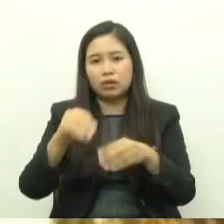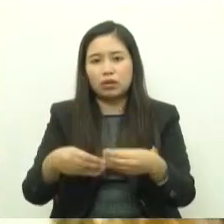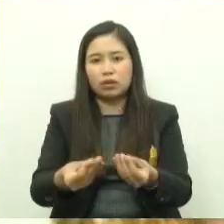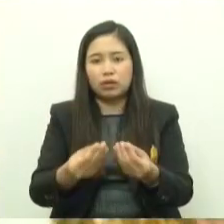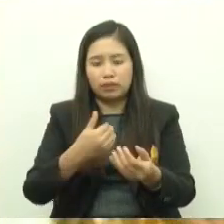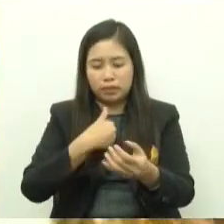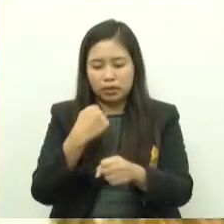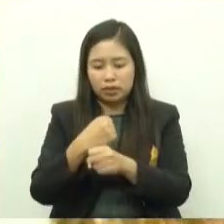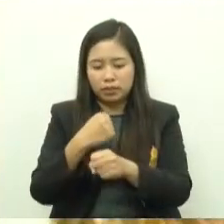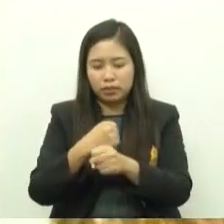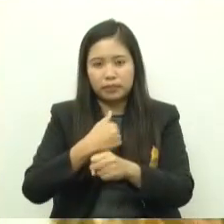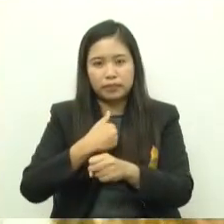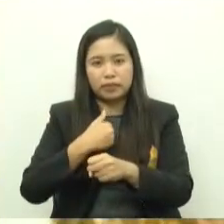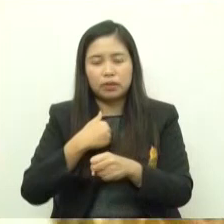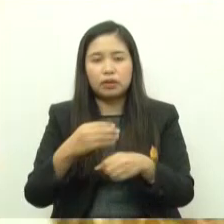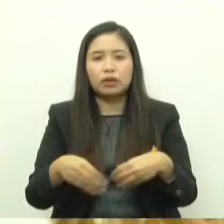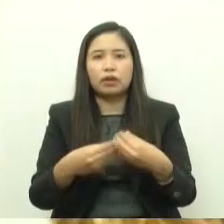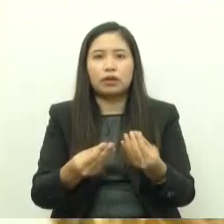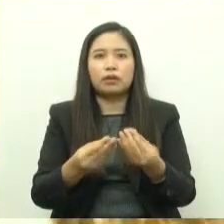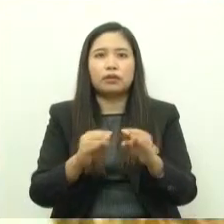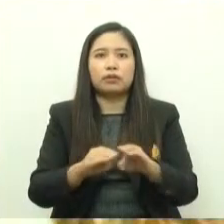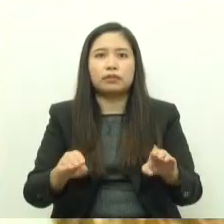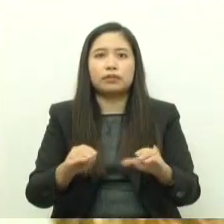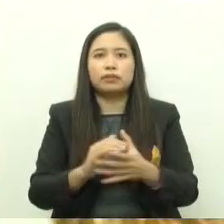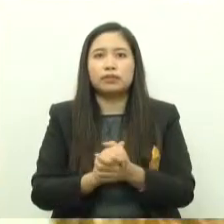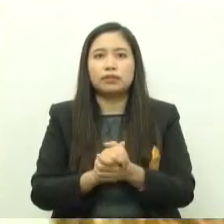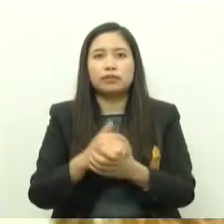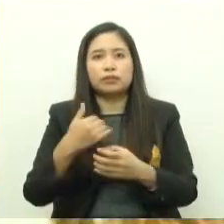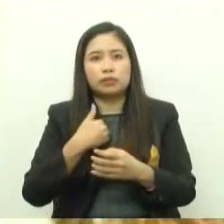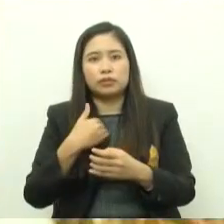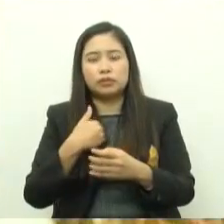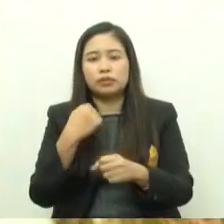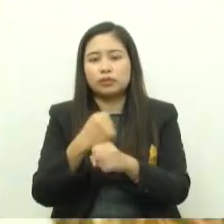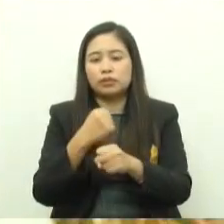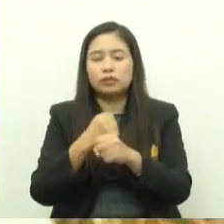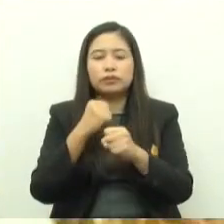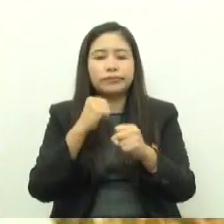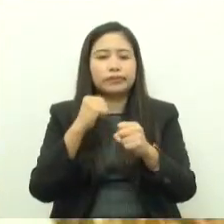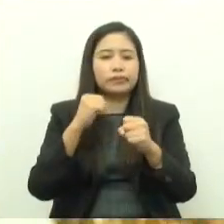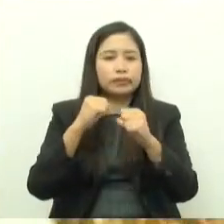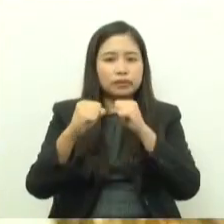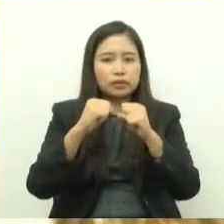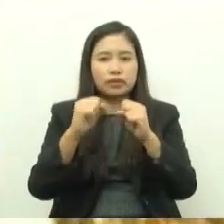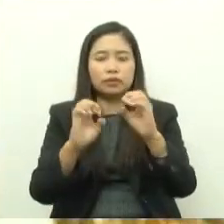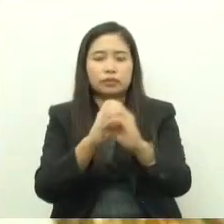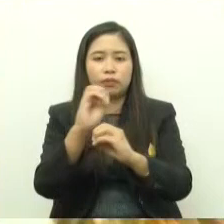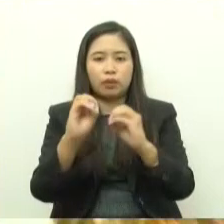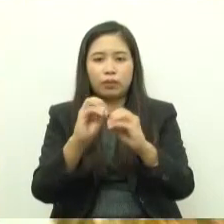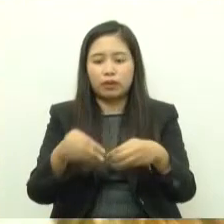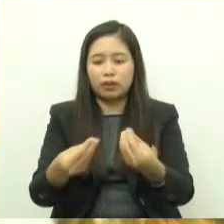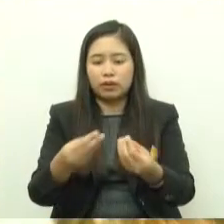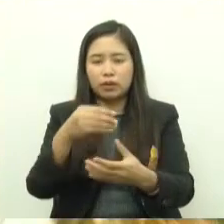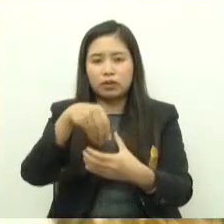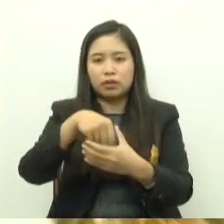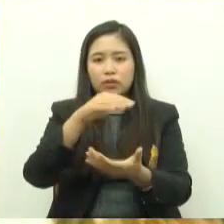งานทำในอนาคตสร้างแียพนะคะตลอดจนถึงได้คำนึงถึงความปลอดภัยในสถานศึกษานะคะเรามีโรง